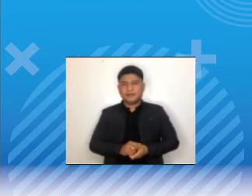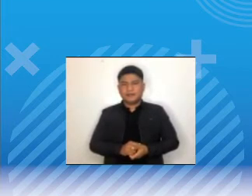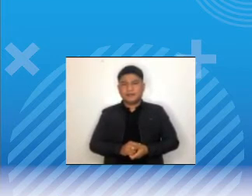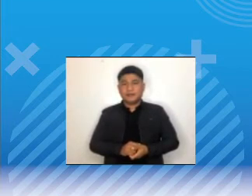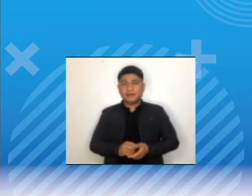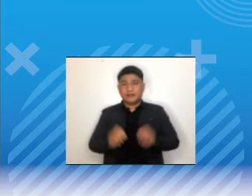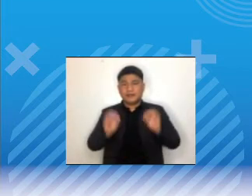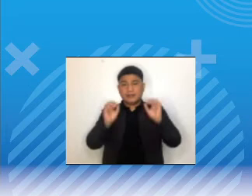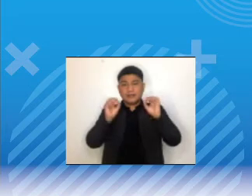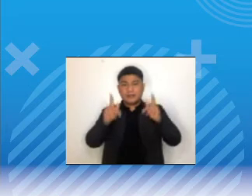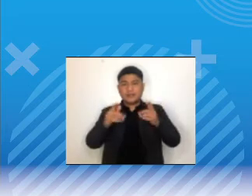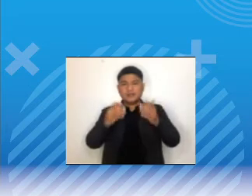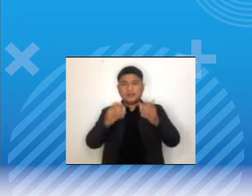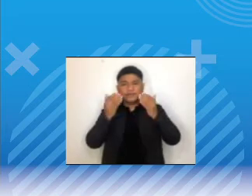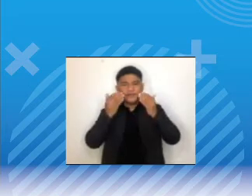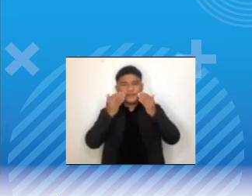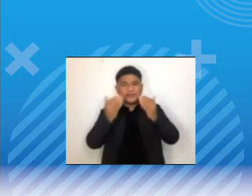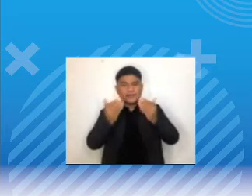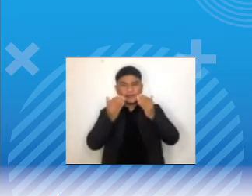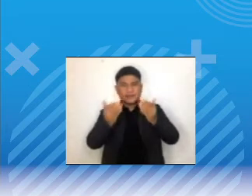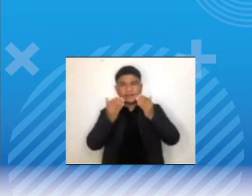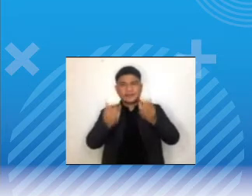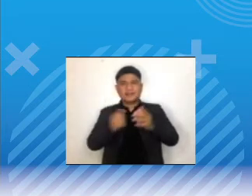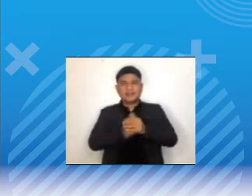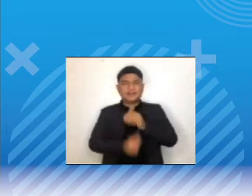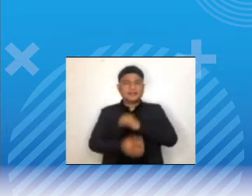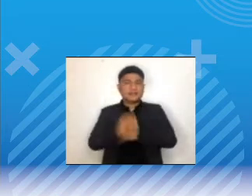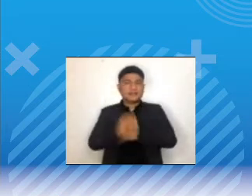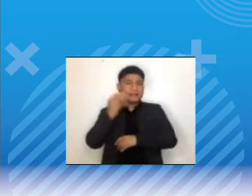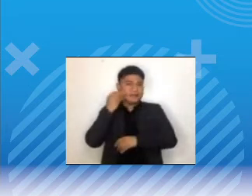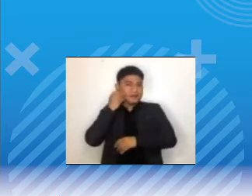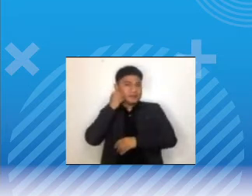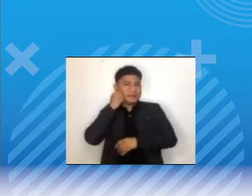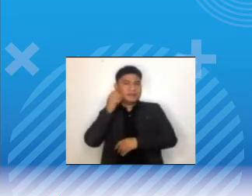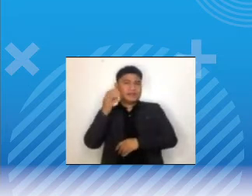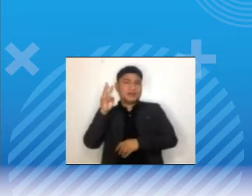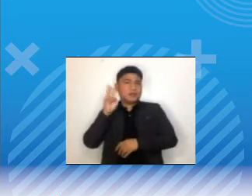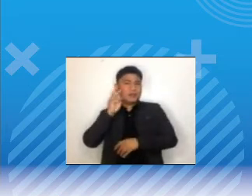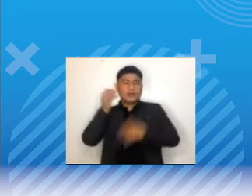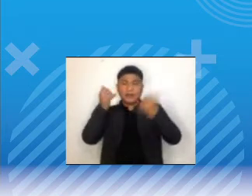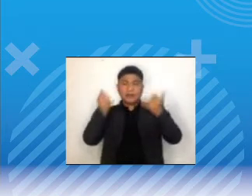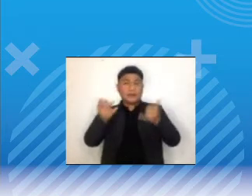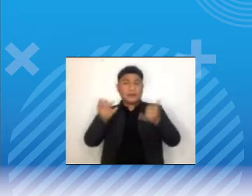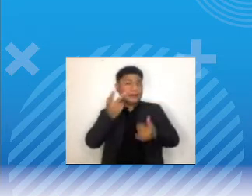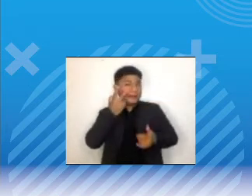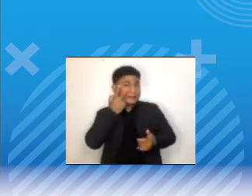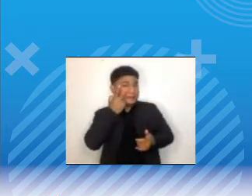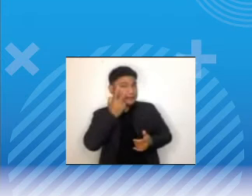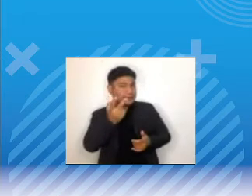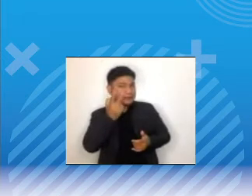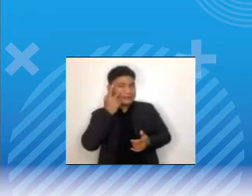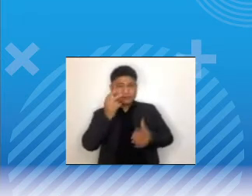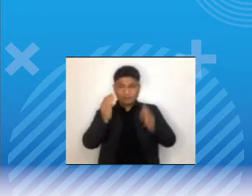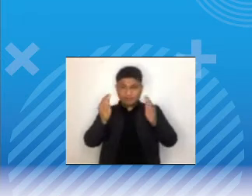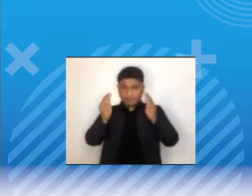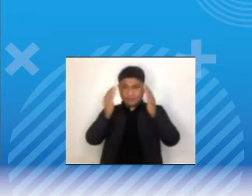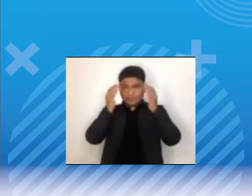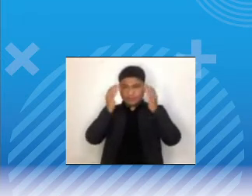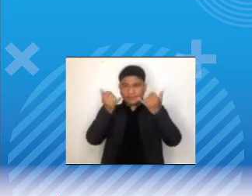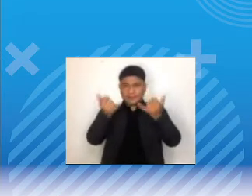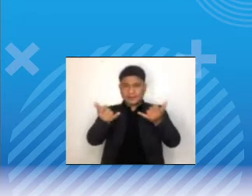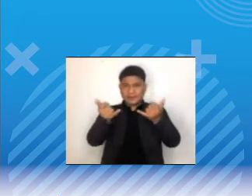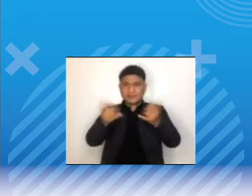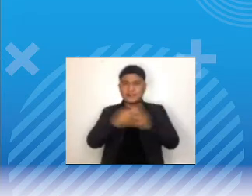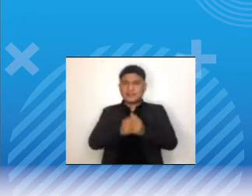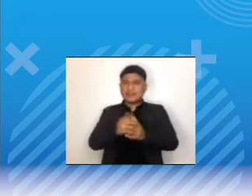Okay, maraming salamat po, Miss Lori. So, ayan po, no, nakita natin kung ano yung mga nagiging source